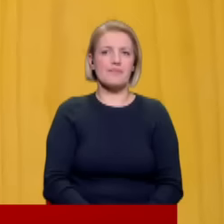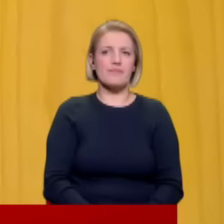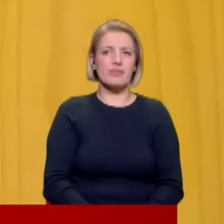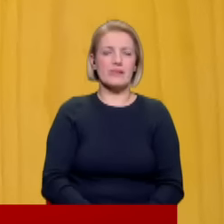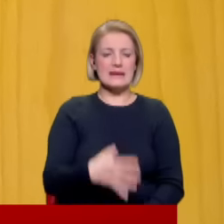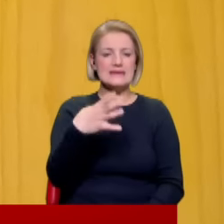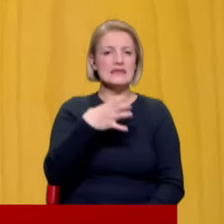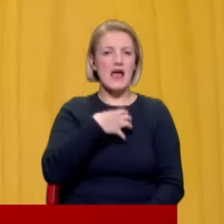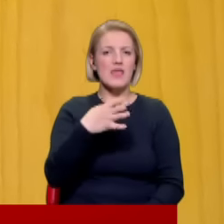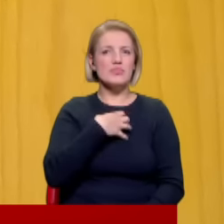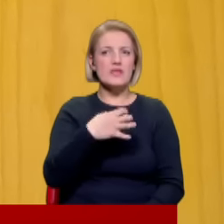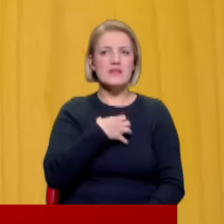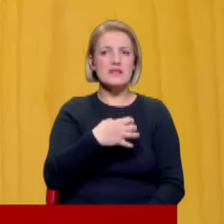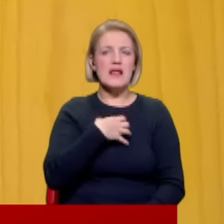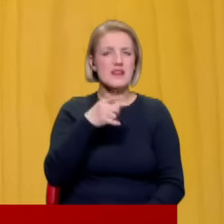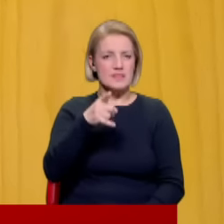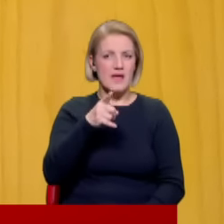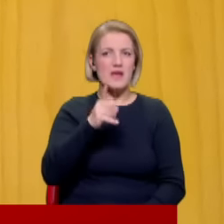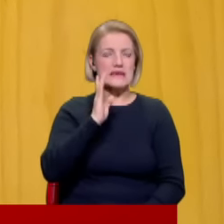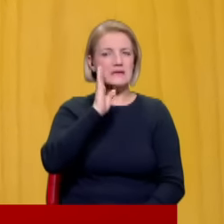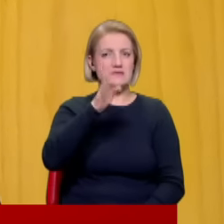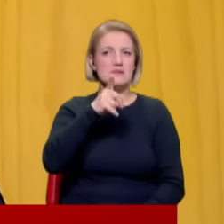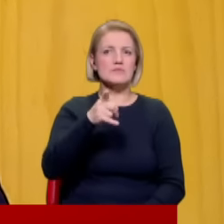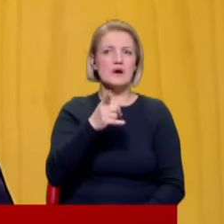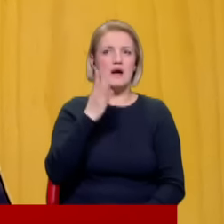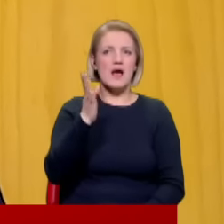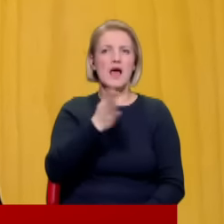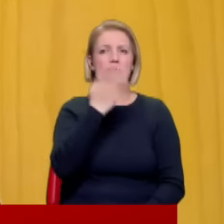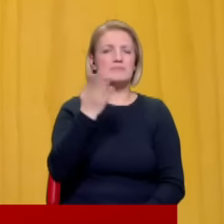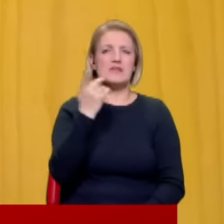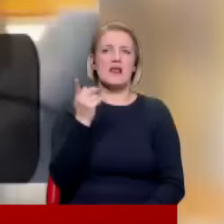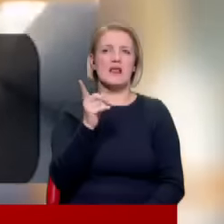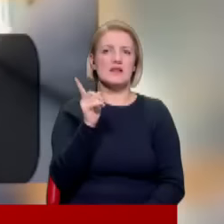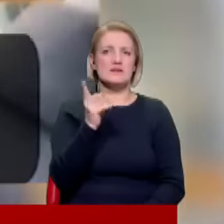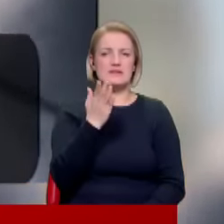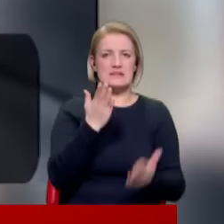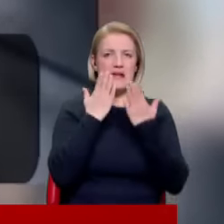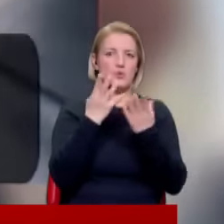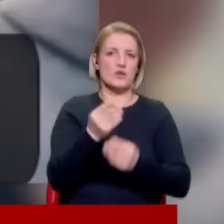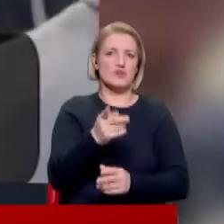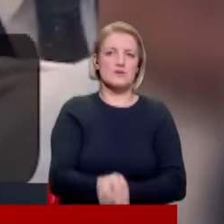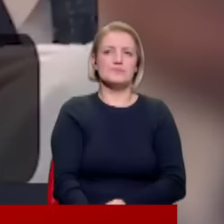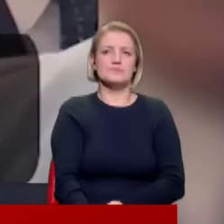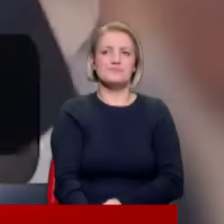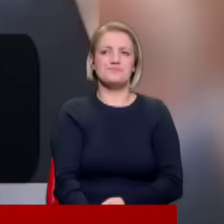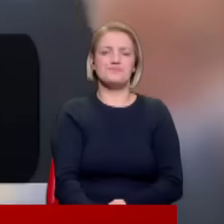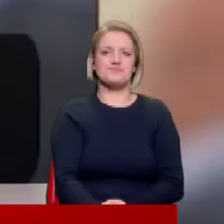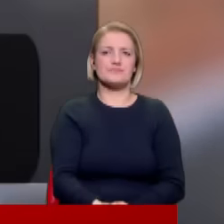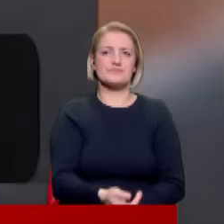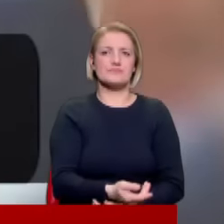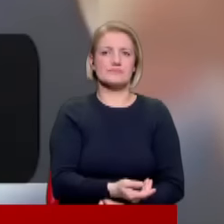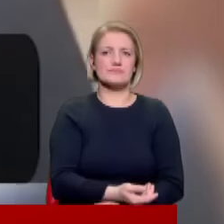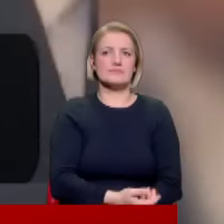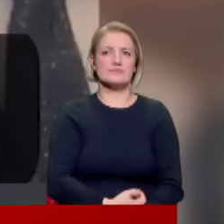gitsinler, kendilerine münasip kapak arasınlar. Bu sözümde alayına kapak olacak. MHP lideri Bahçeli terörist başı için Umut